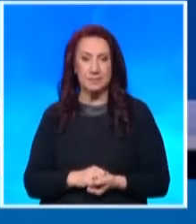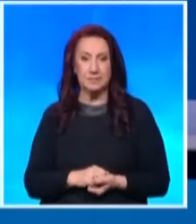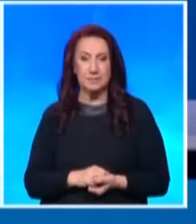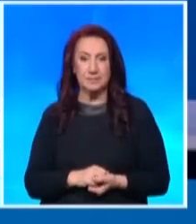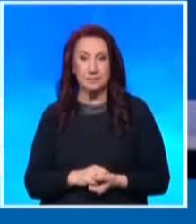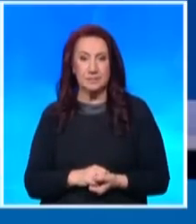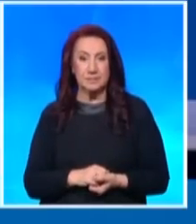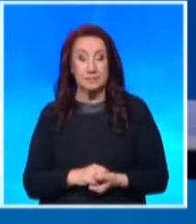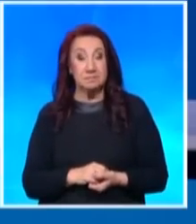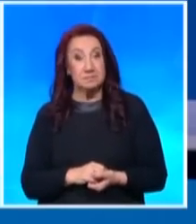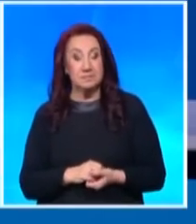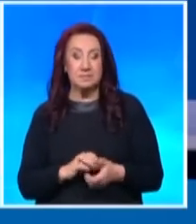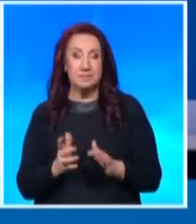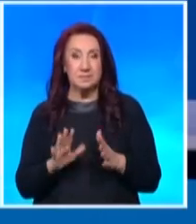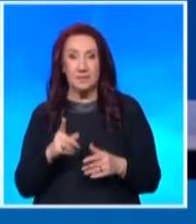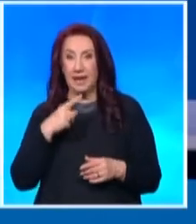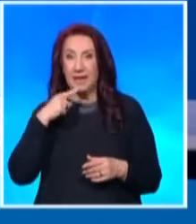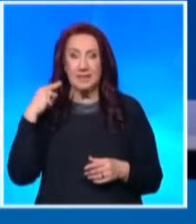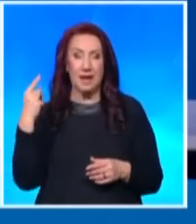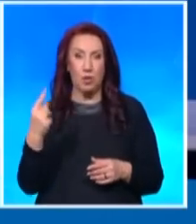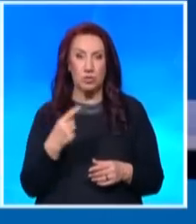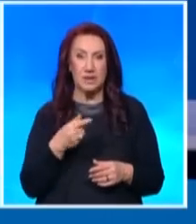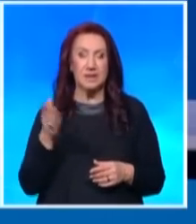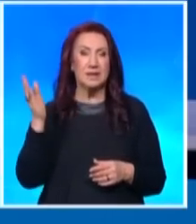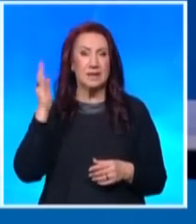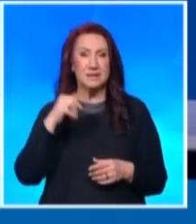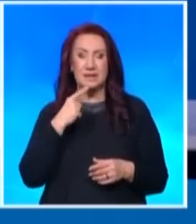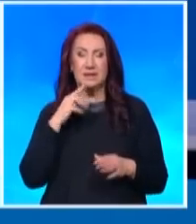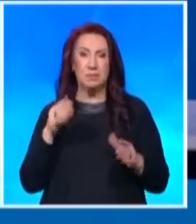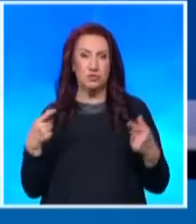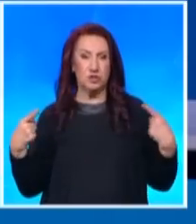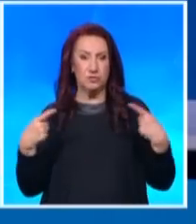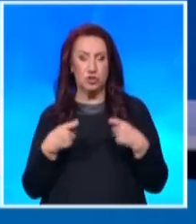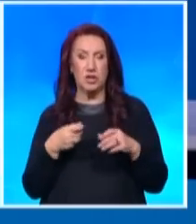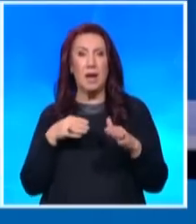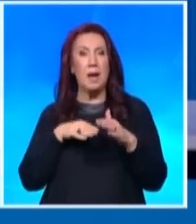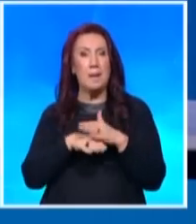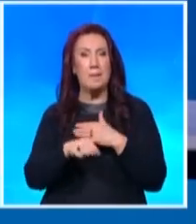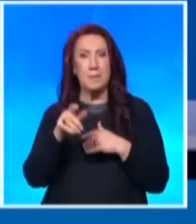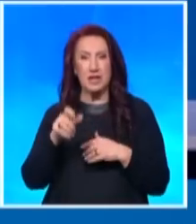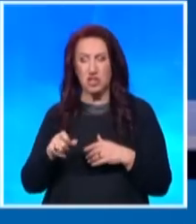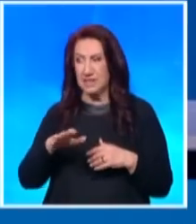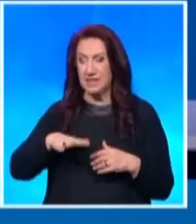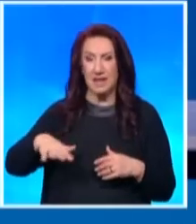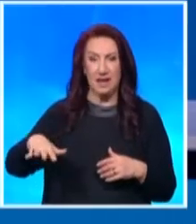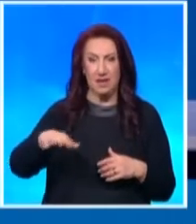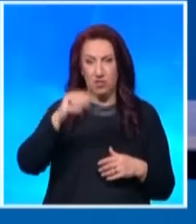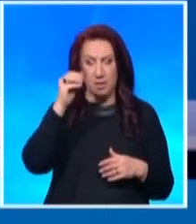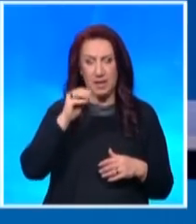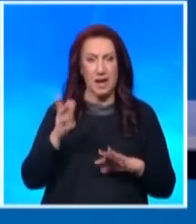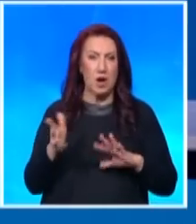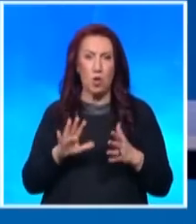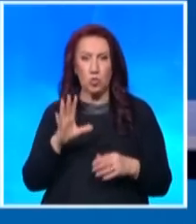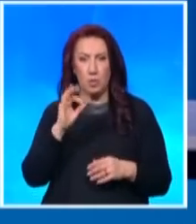Почти година след началото на войната в Украина, бежанците със статут на временна закрила на територията на България са приблизително 50